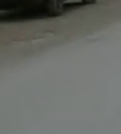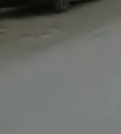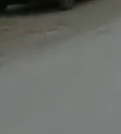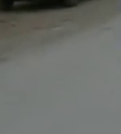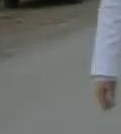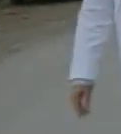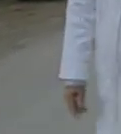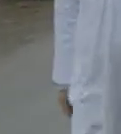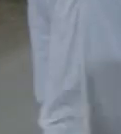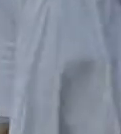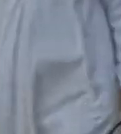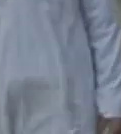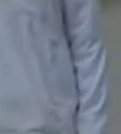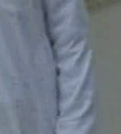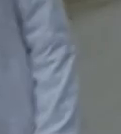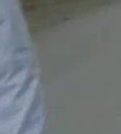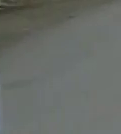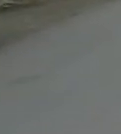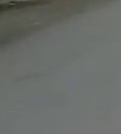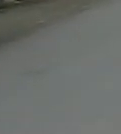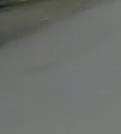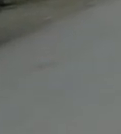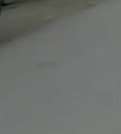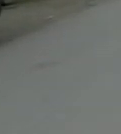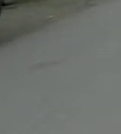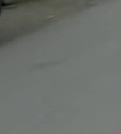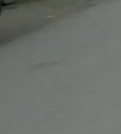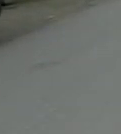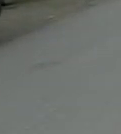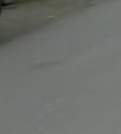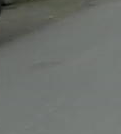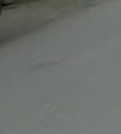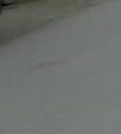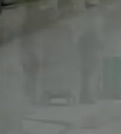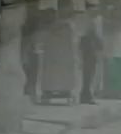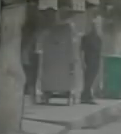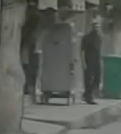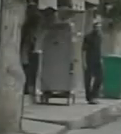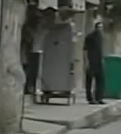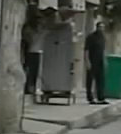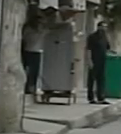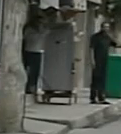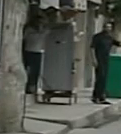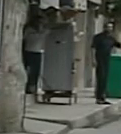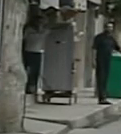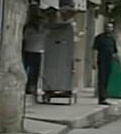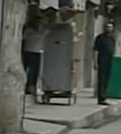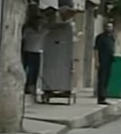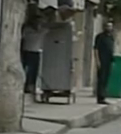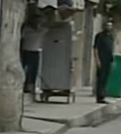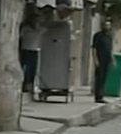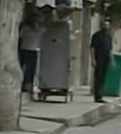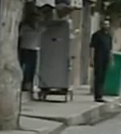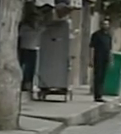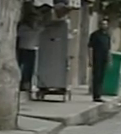سيدي الدوادي كمعلم تاريخي وشاهد على تاريخ المنطقة. دوودة سكن